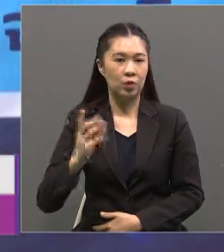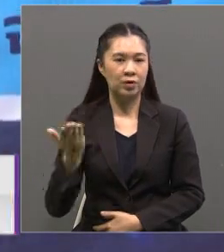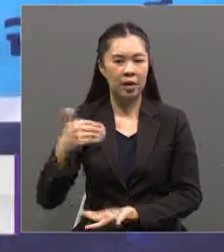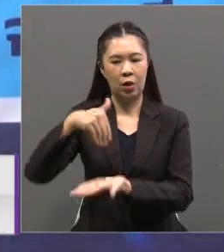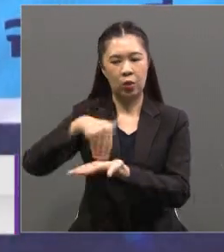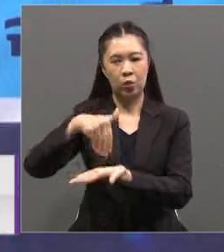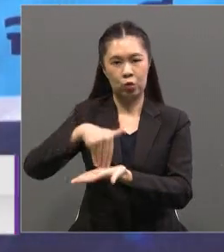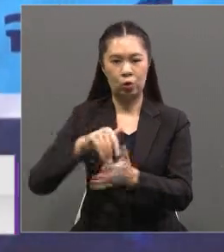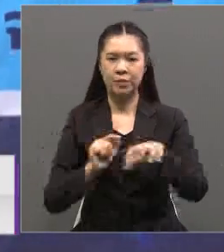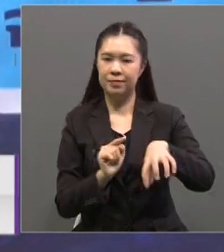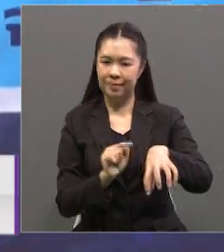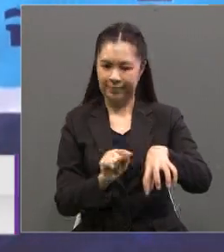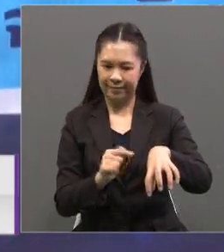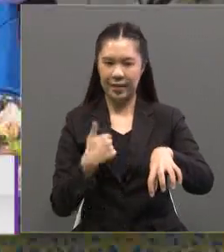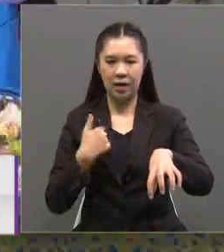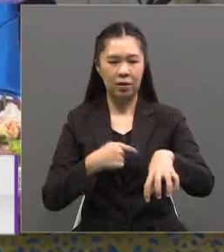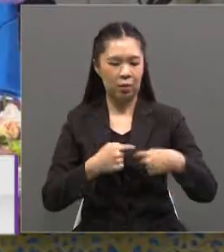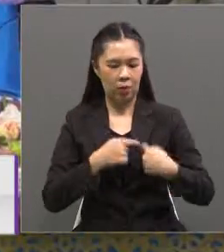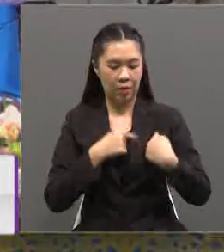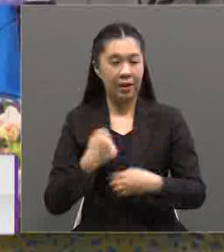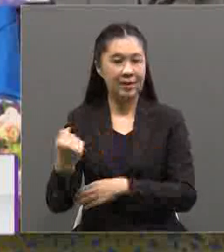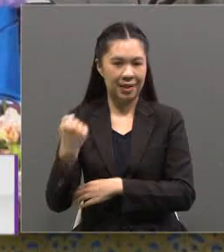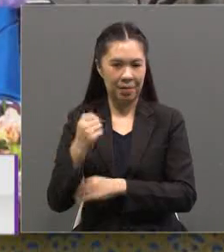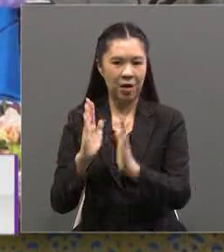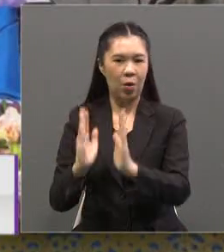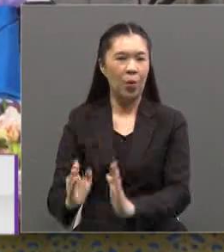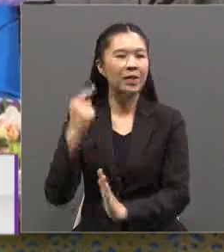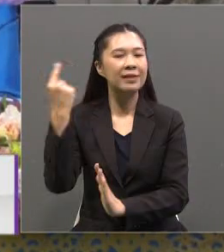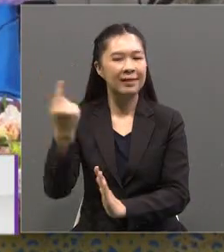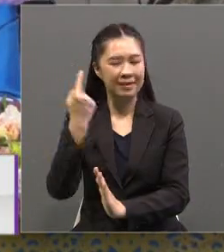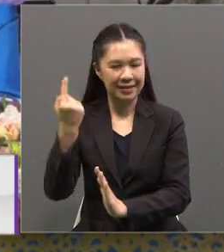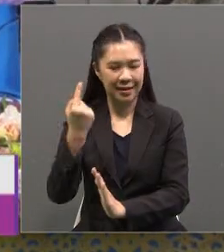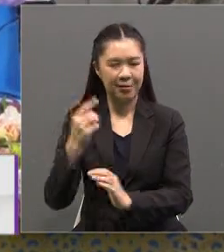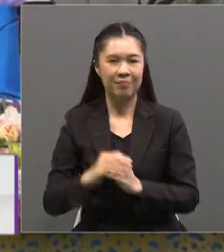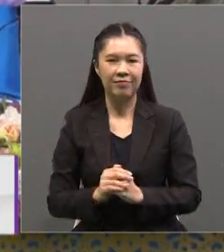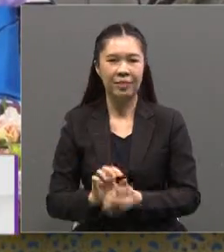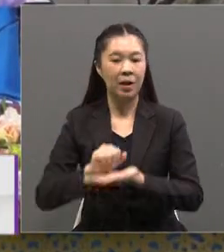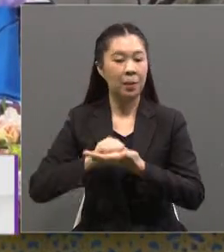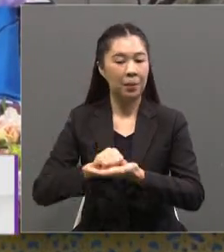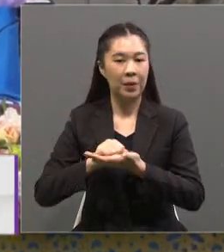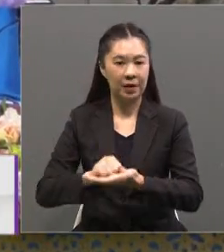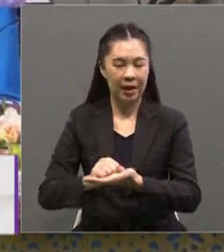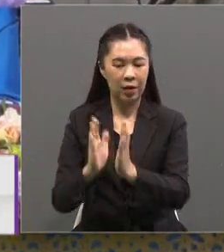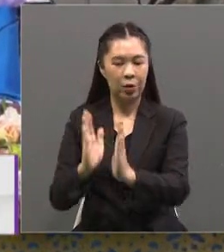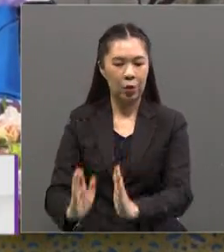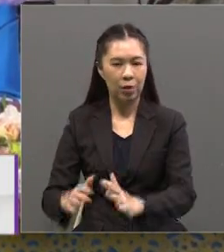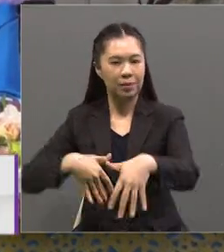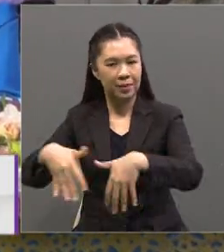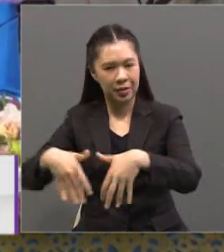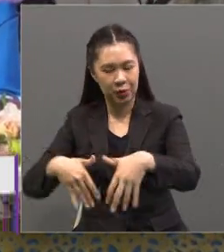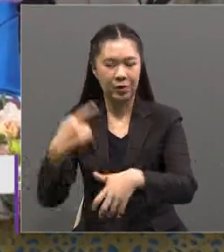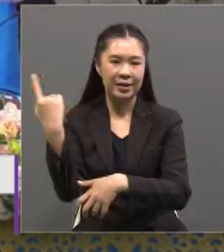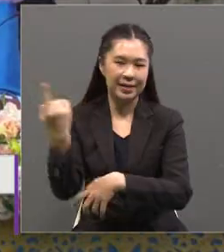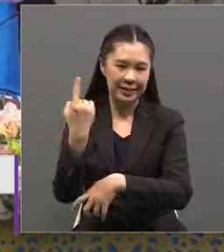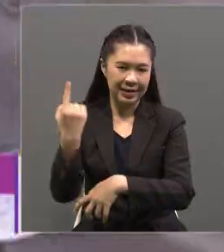ศูนย์นี้จะช่วยสร้างความเชื่อมั่นให้กับนักท่องเที่ยวที่จะเดินทางเข้ามาเป็นจำนวนมากขึ้นสามารถให้บริการนักท่องเที่ยวและประชาชนได้อย่างสะดว